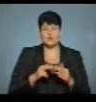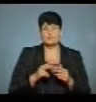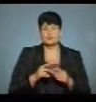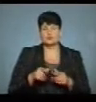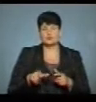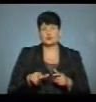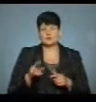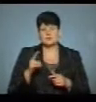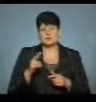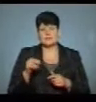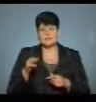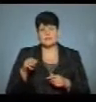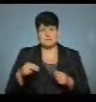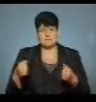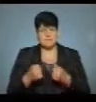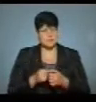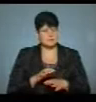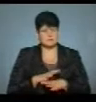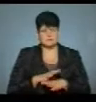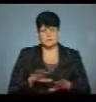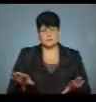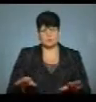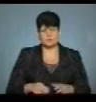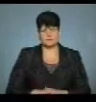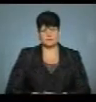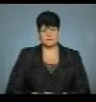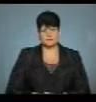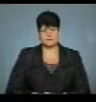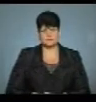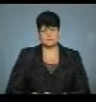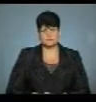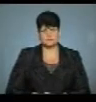не фіксували, повідомила речниця патрульної поліції Катерина Басалига.